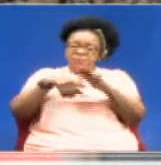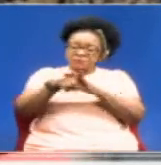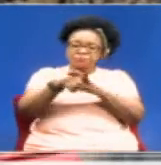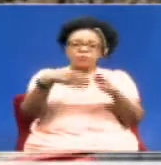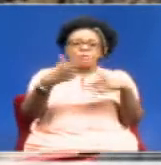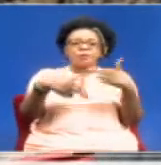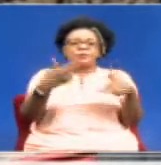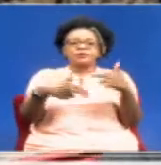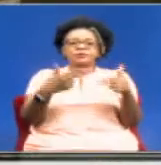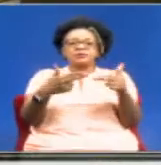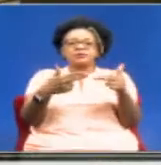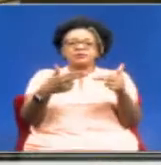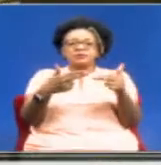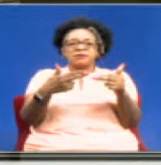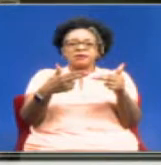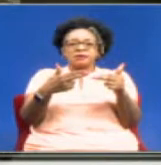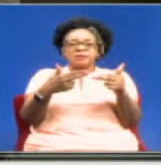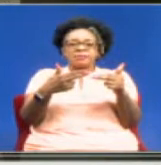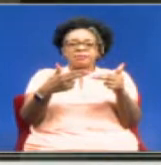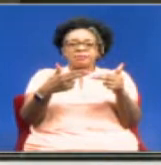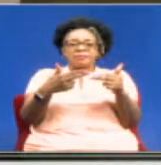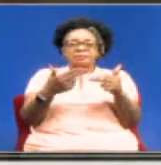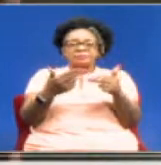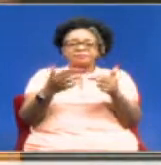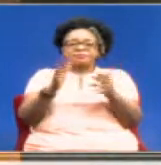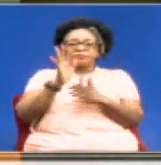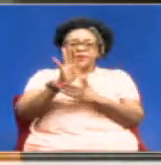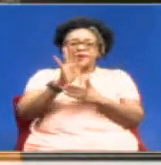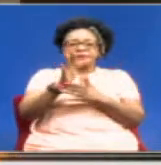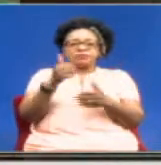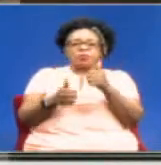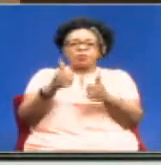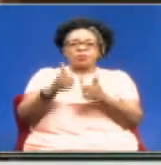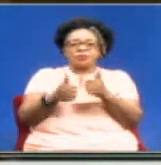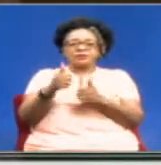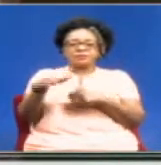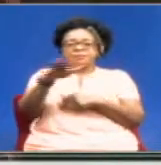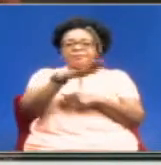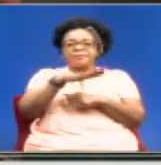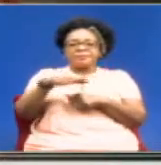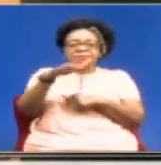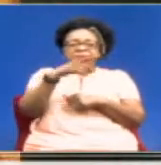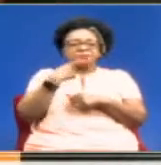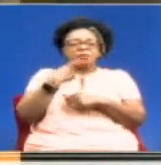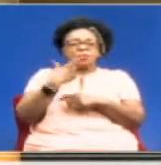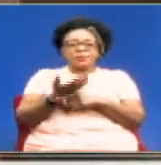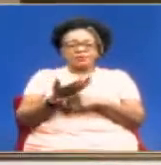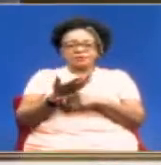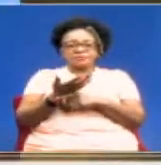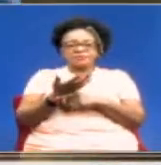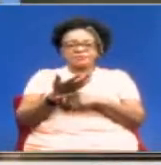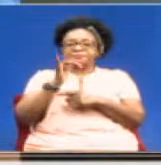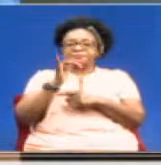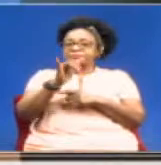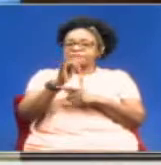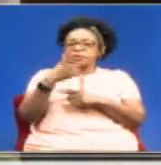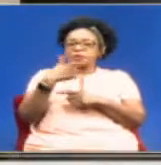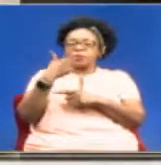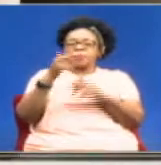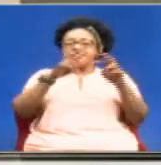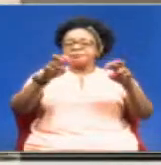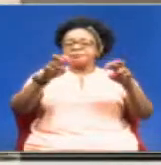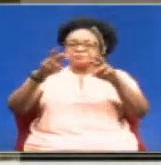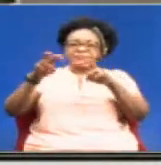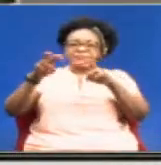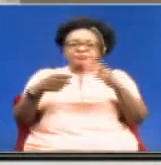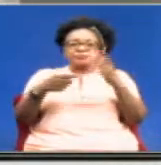wangu walikufa. Faili iliyopo makao makuu ya idara ya ujasusi inasema kuwa mlanguzi anayetafutwa anajulikana